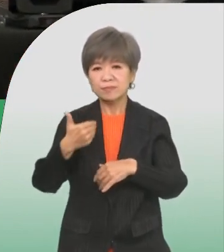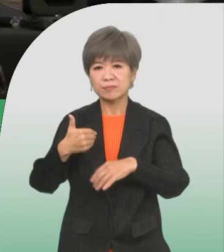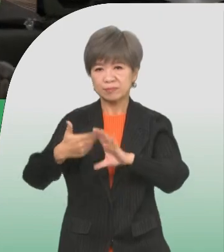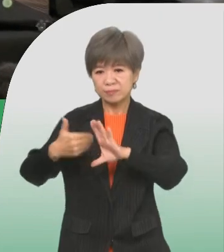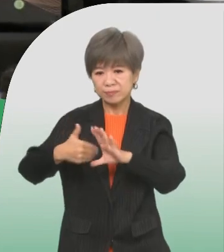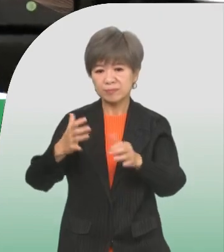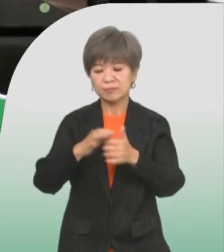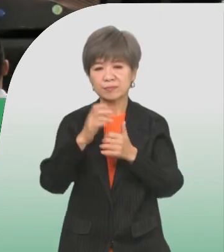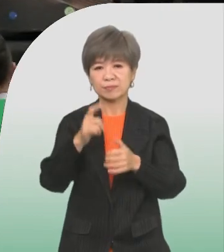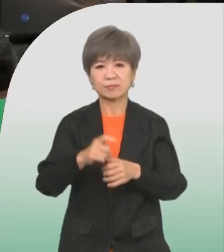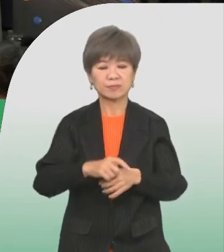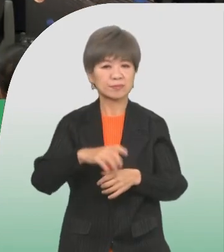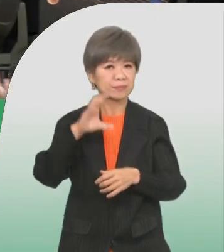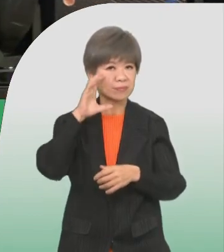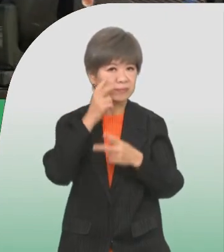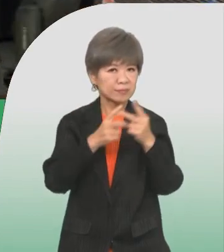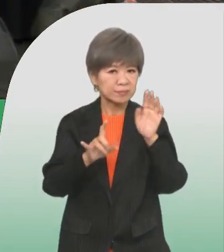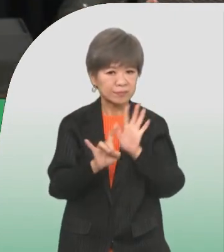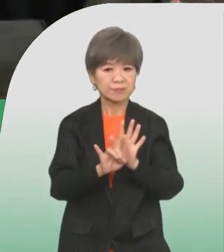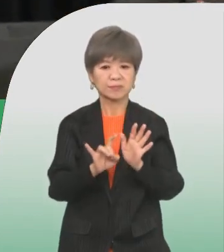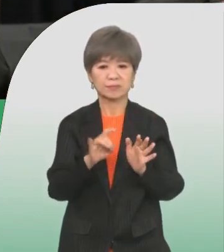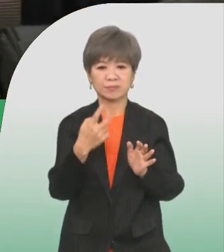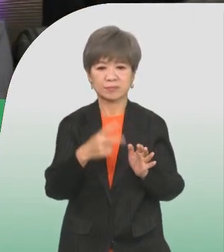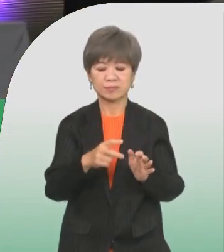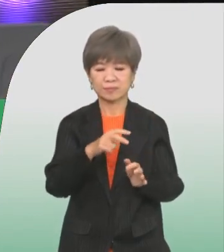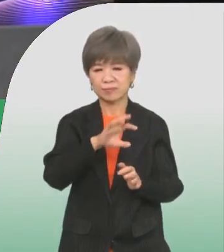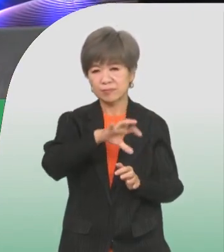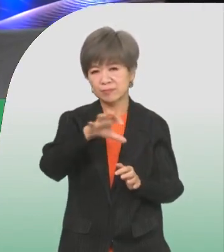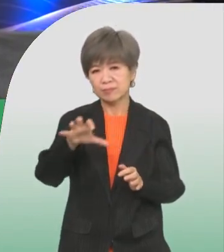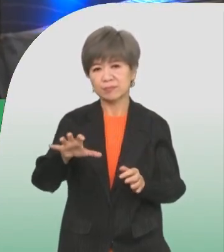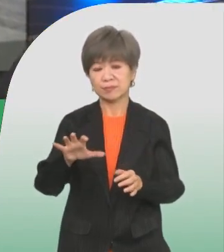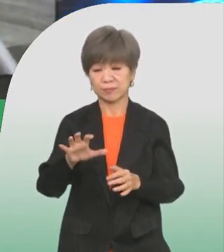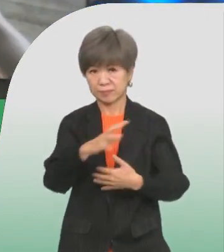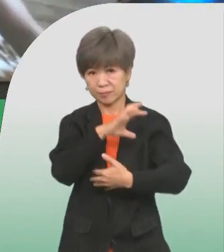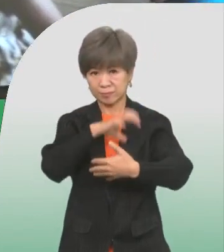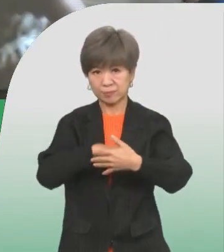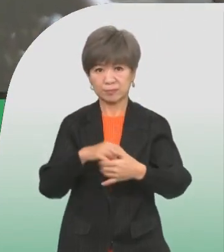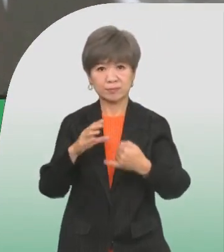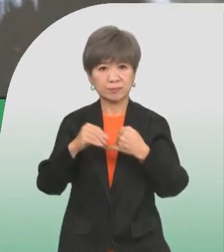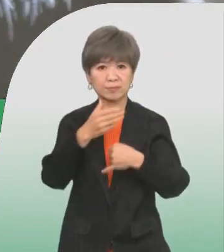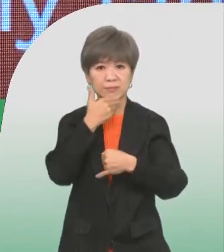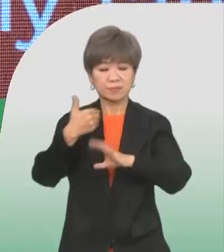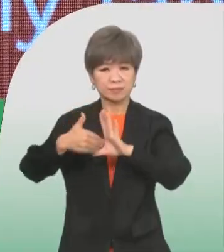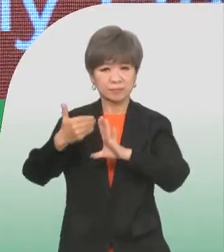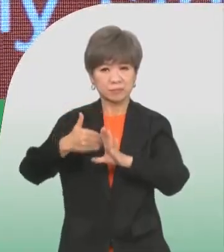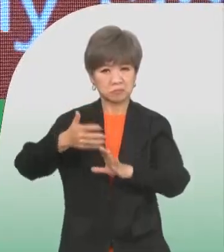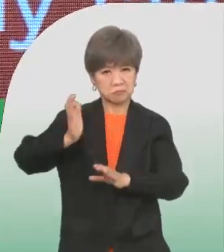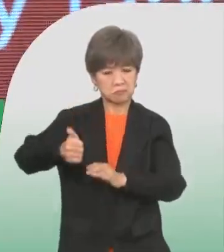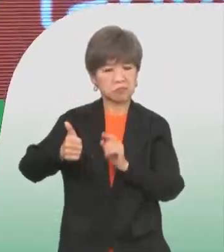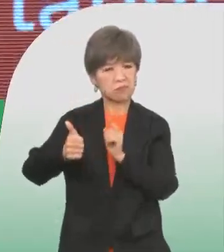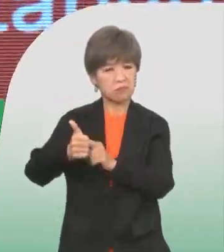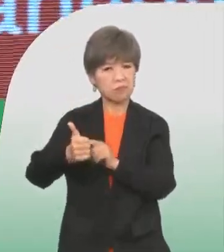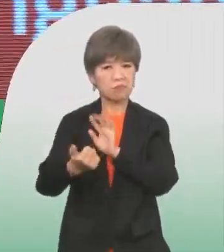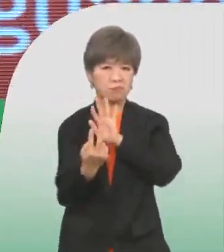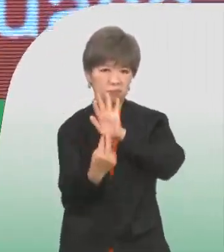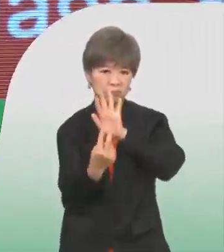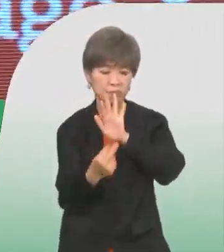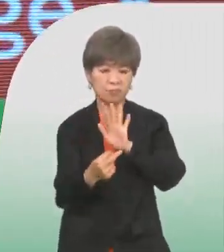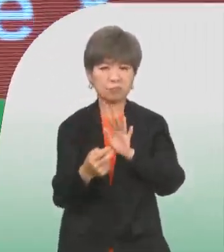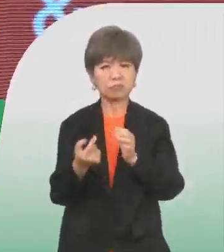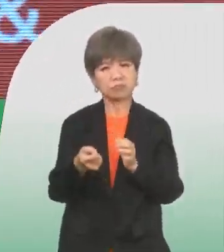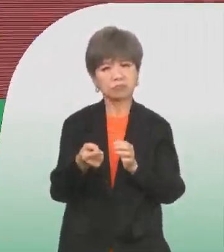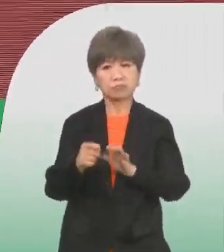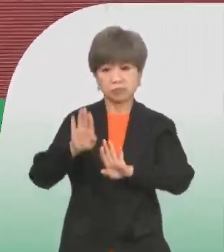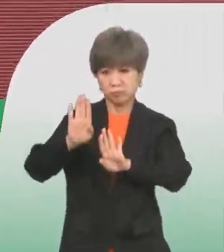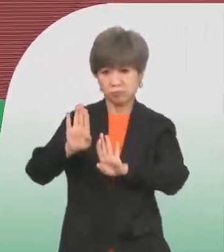兰冠军媒体，跟挪威的三明电视台。其中毛利电视台的执行长就分享，面对纽西兰